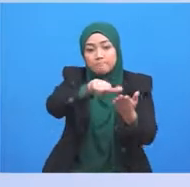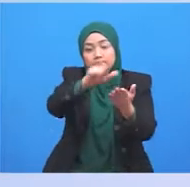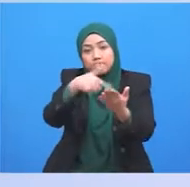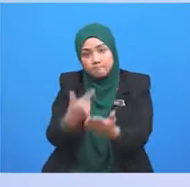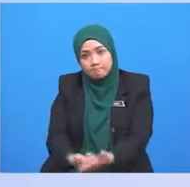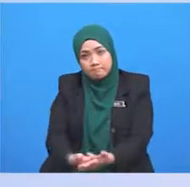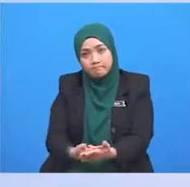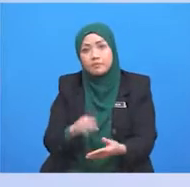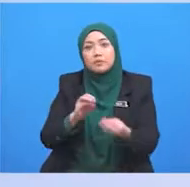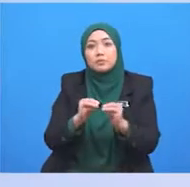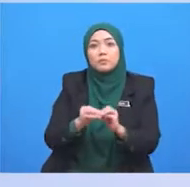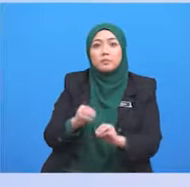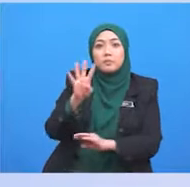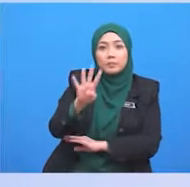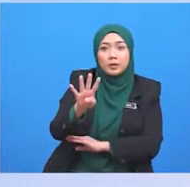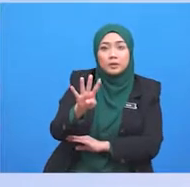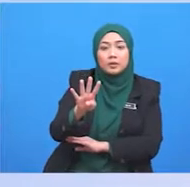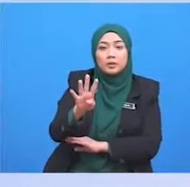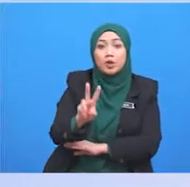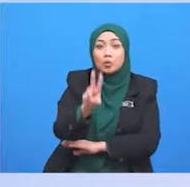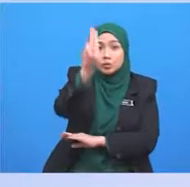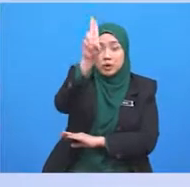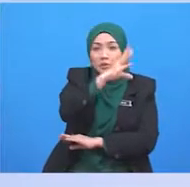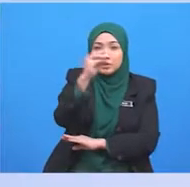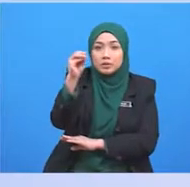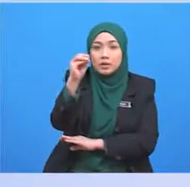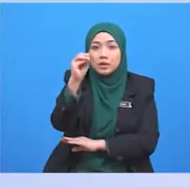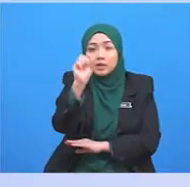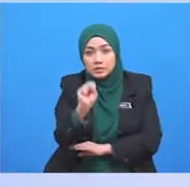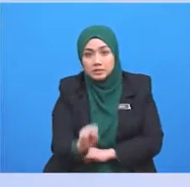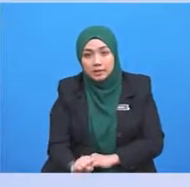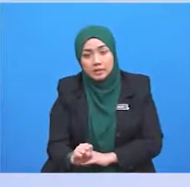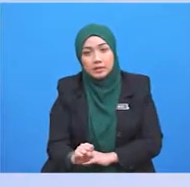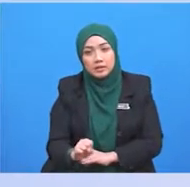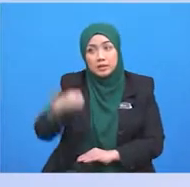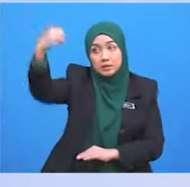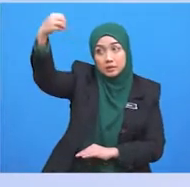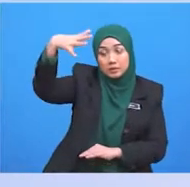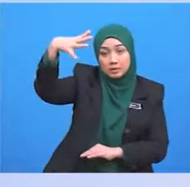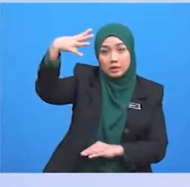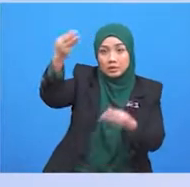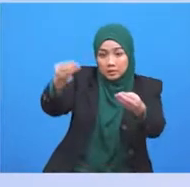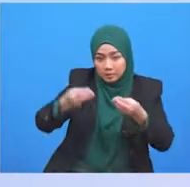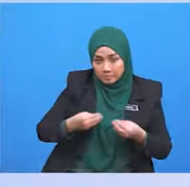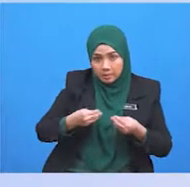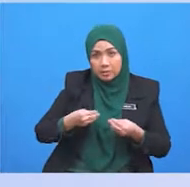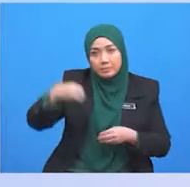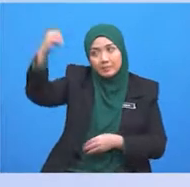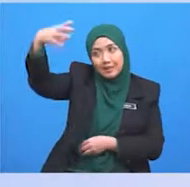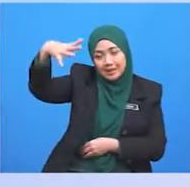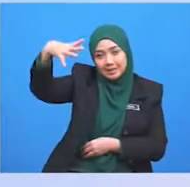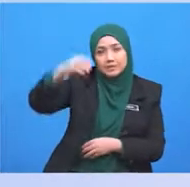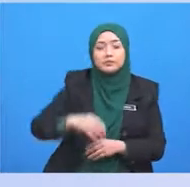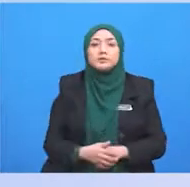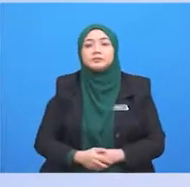kutub utara dan kutub selatan menerima pancaran cahaya matahari. Seterusnya, pelajar-pelajar, cikgu